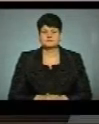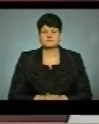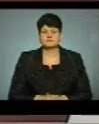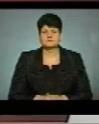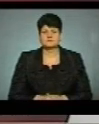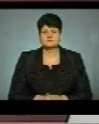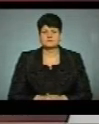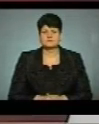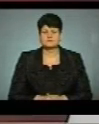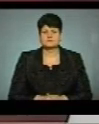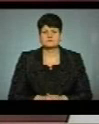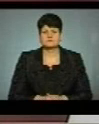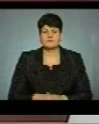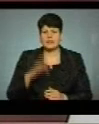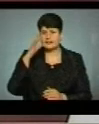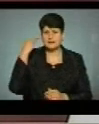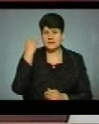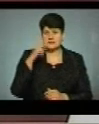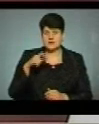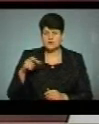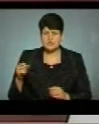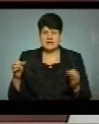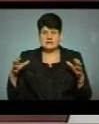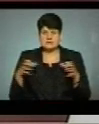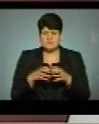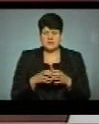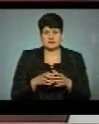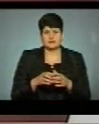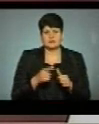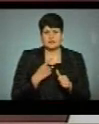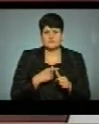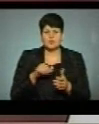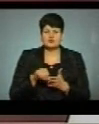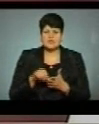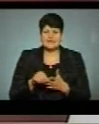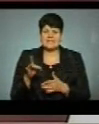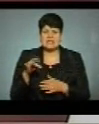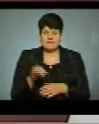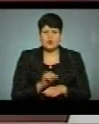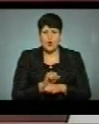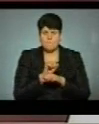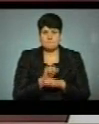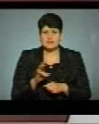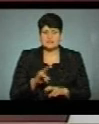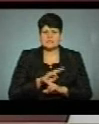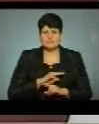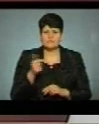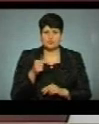Тернопільщина. Небесна сотня – збірна назва учасників Євромайдану, які загинули під час Революції Гідності в